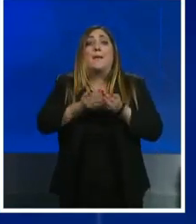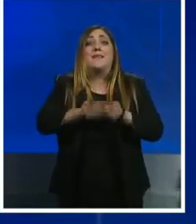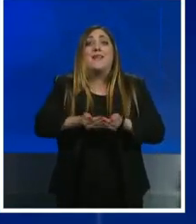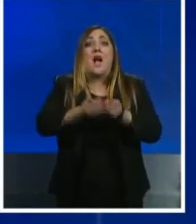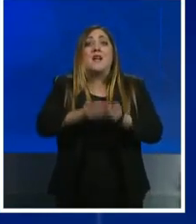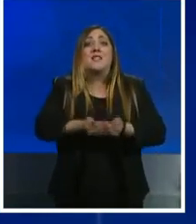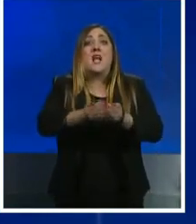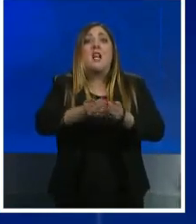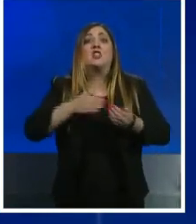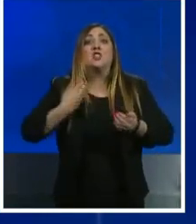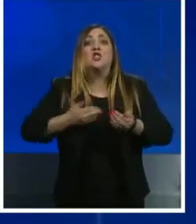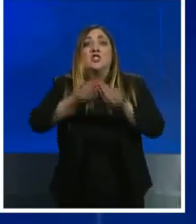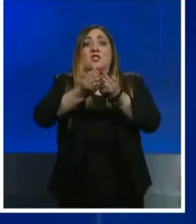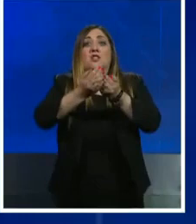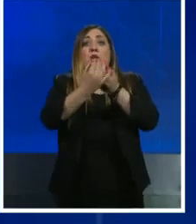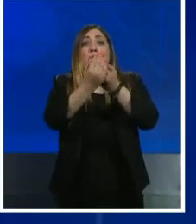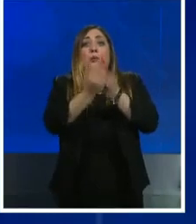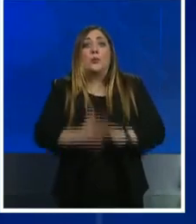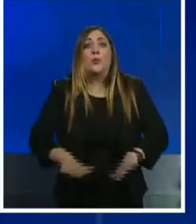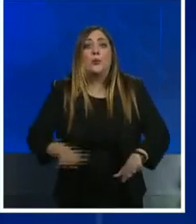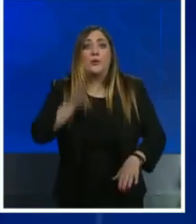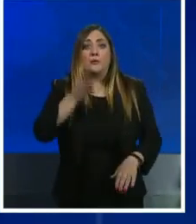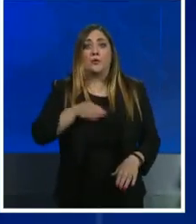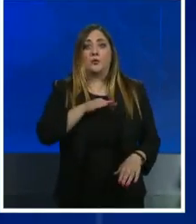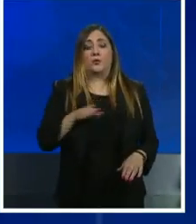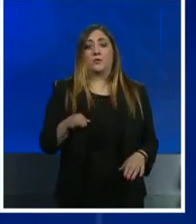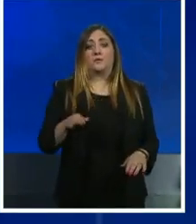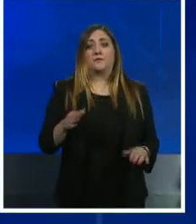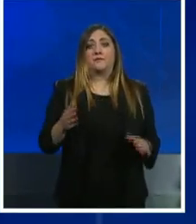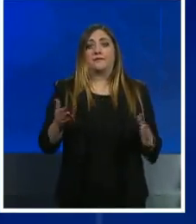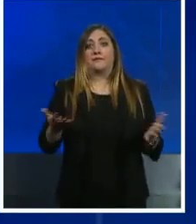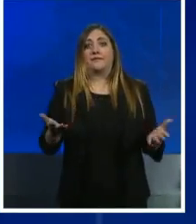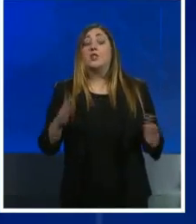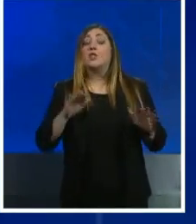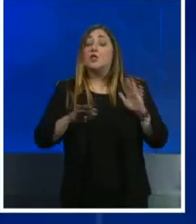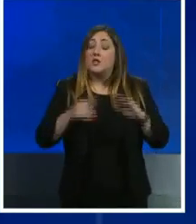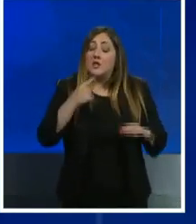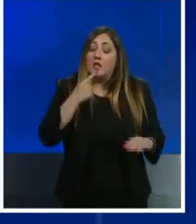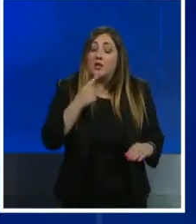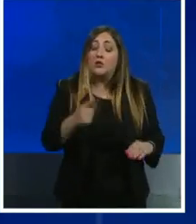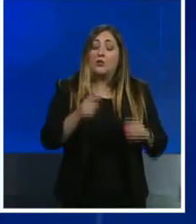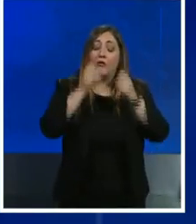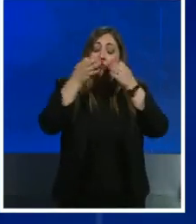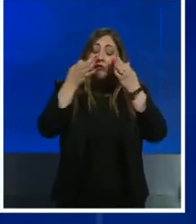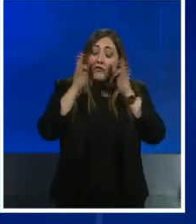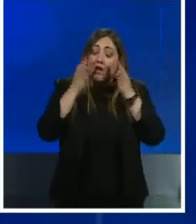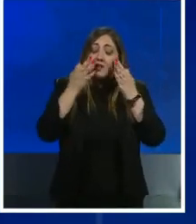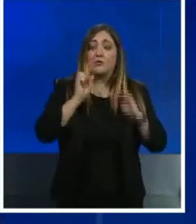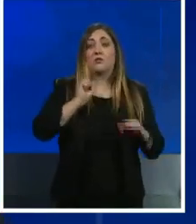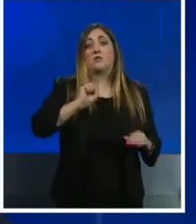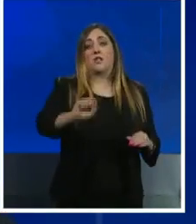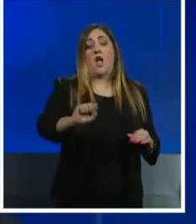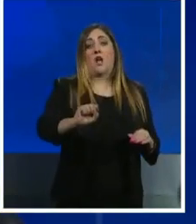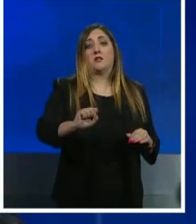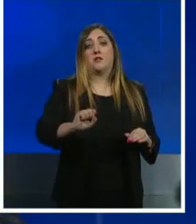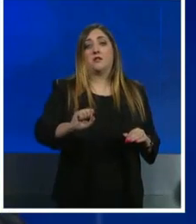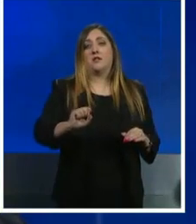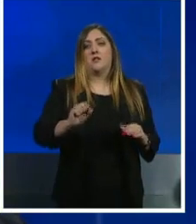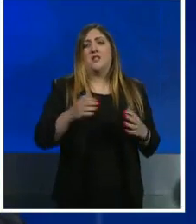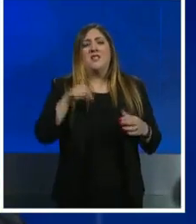jerreq id-dajjes, qed tuha diversi drabi fuq il-Facebook pages u diversi postijiet oħrajn.